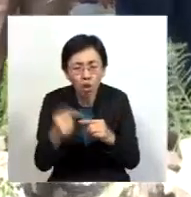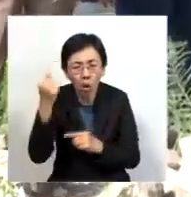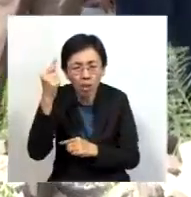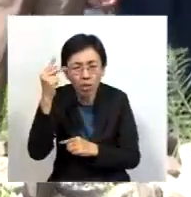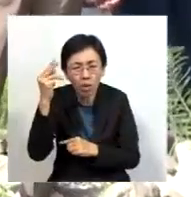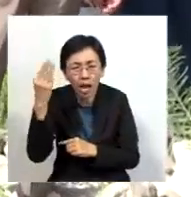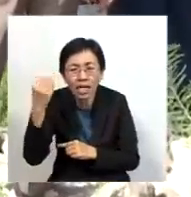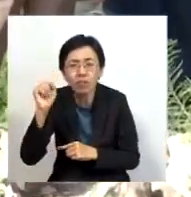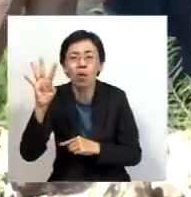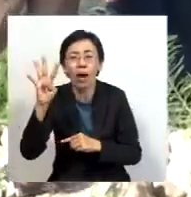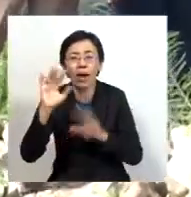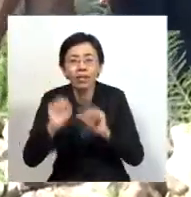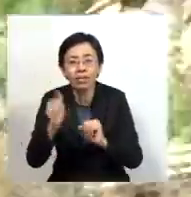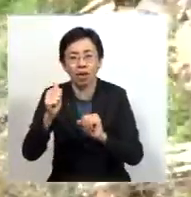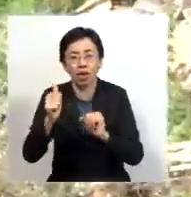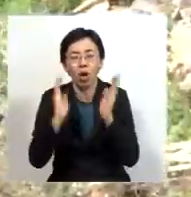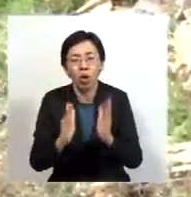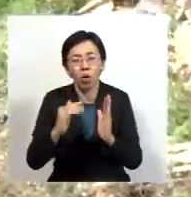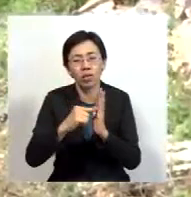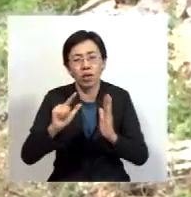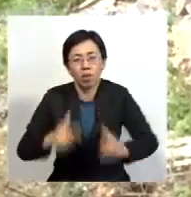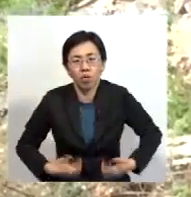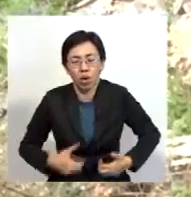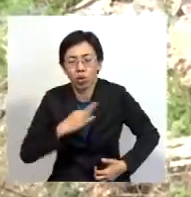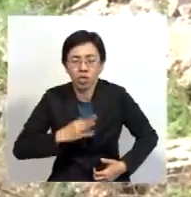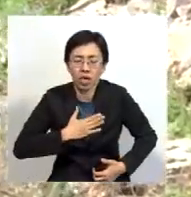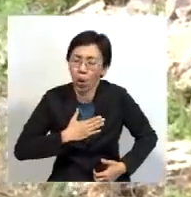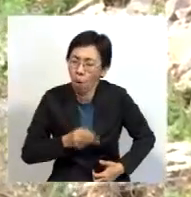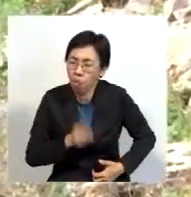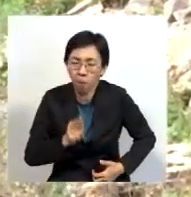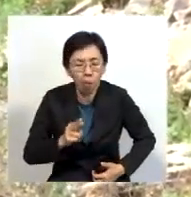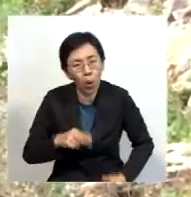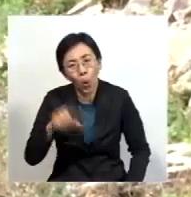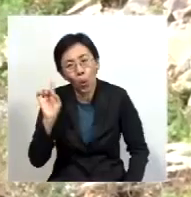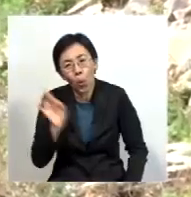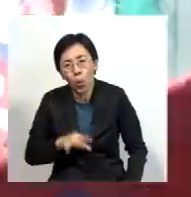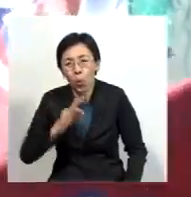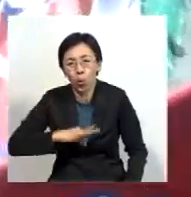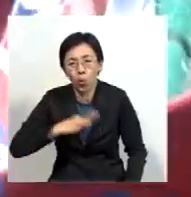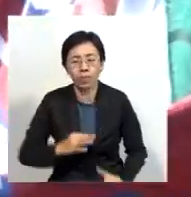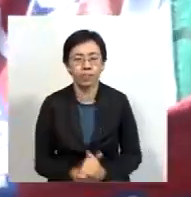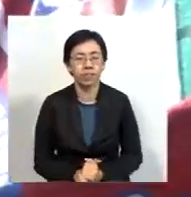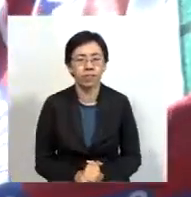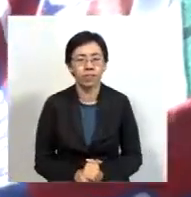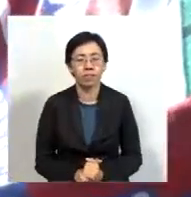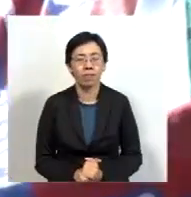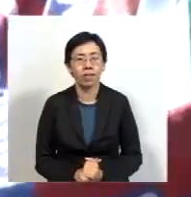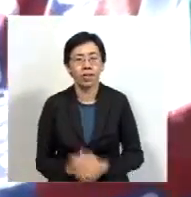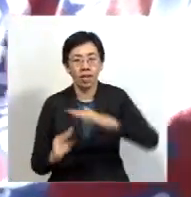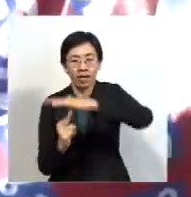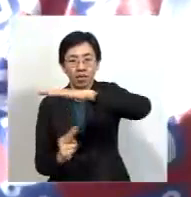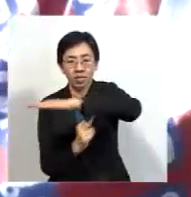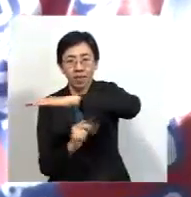คดีที่สะเทือนขวัญของคนจังหวัดลพบุรีค่ะคุณผู้ชมคะสำหรับจุดที่บริเวณใต้สะพ